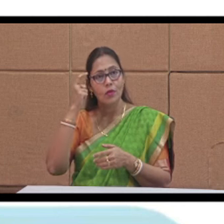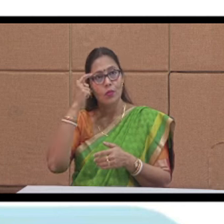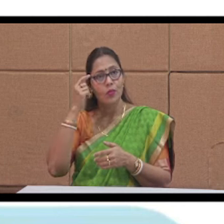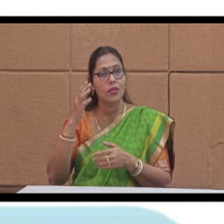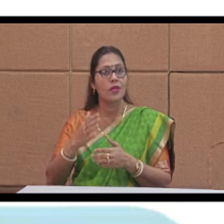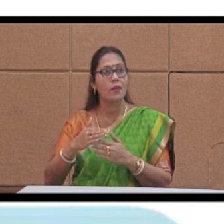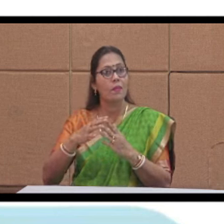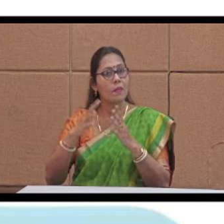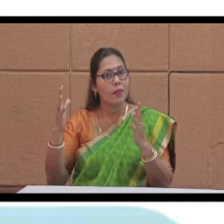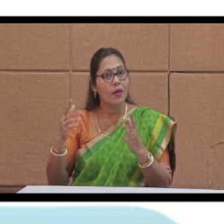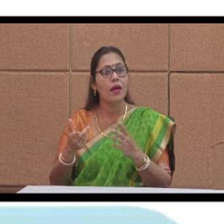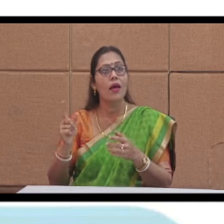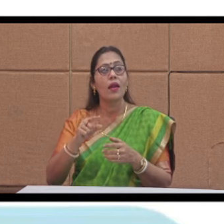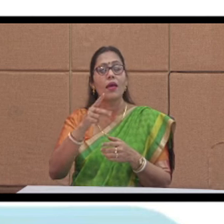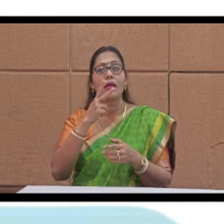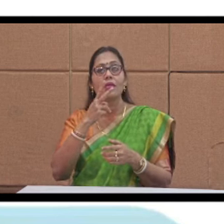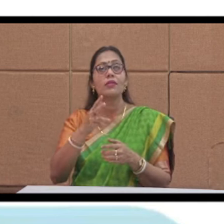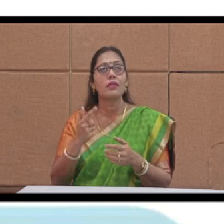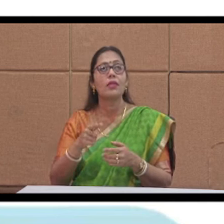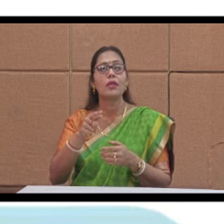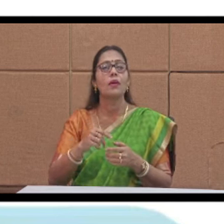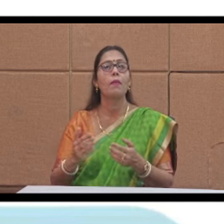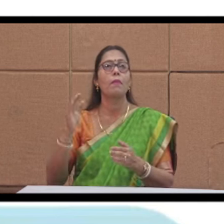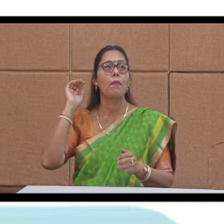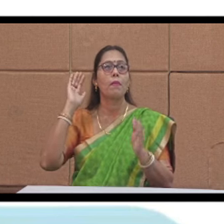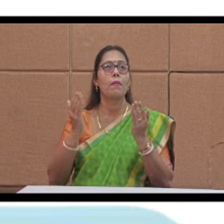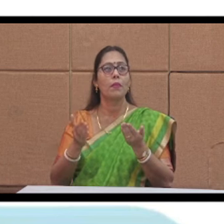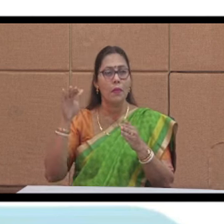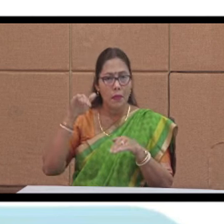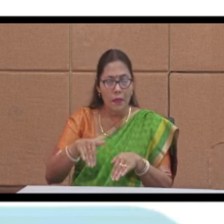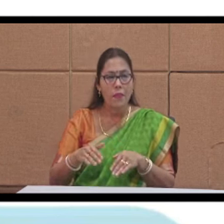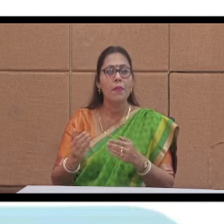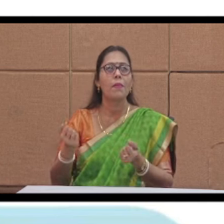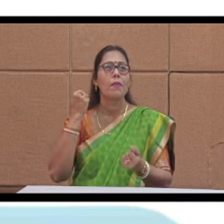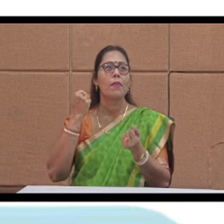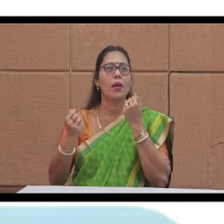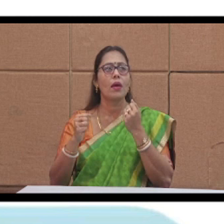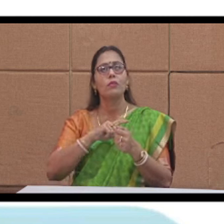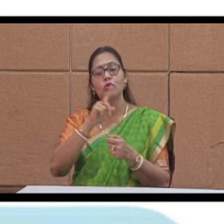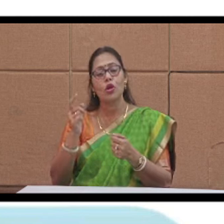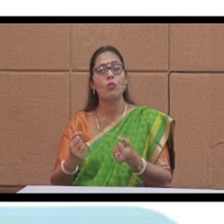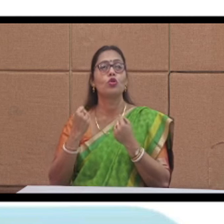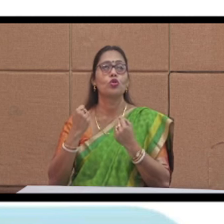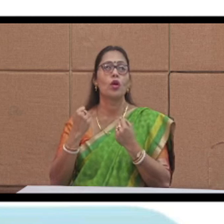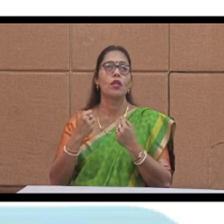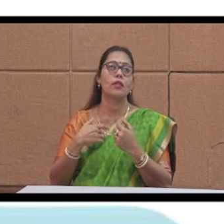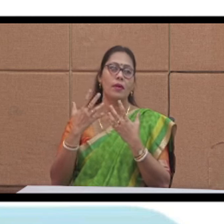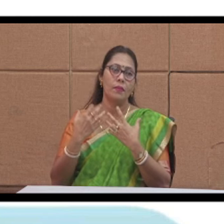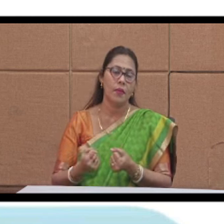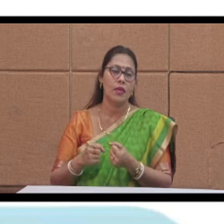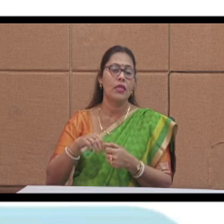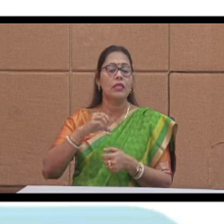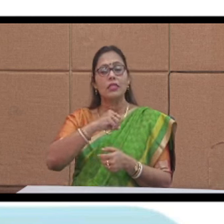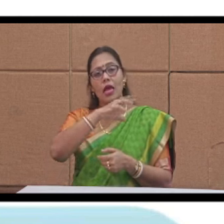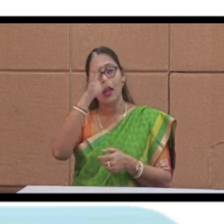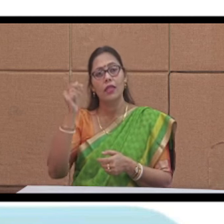করছে আরেক বন্ধু দেখো সে ব্যায়াম করছে ঝুঁকে আমরা শক্তি ব্যবহার করে